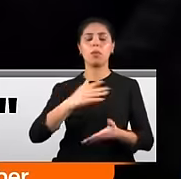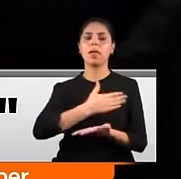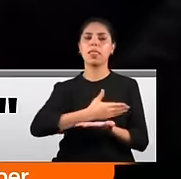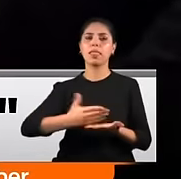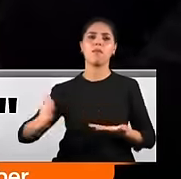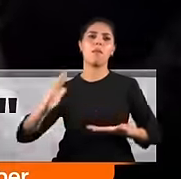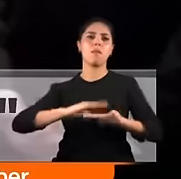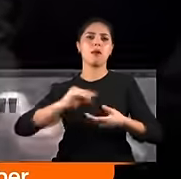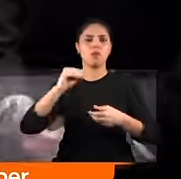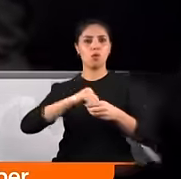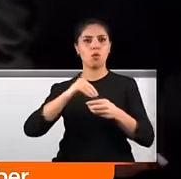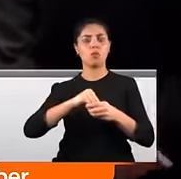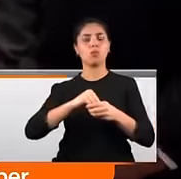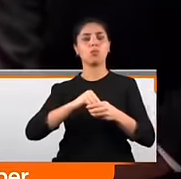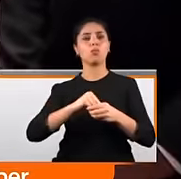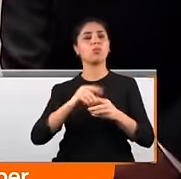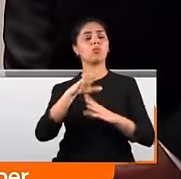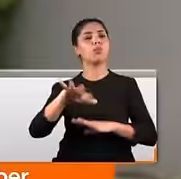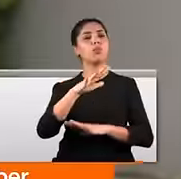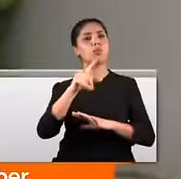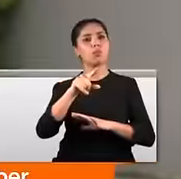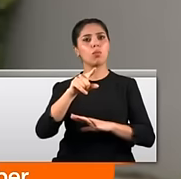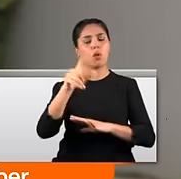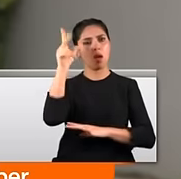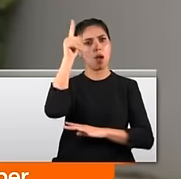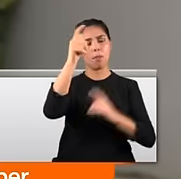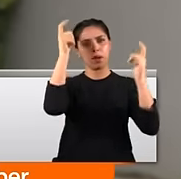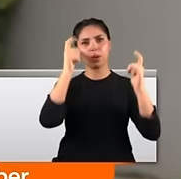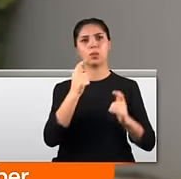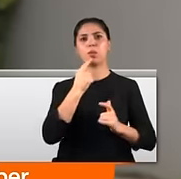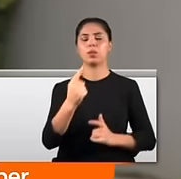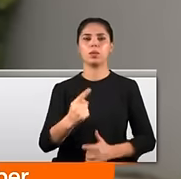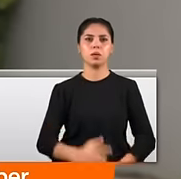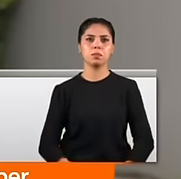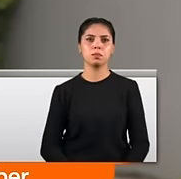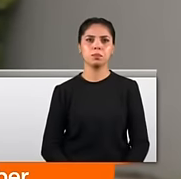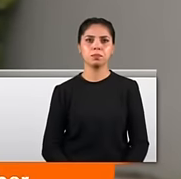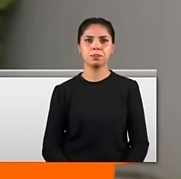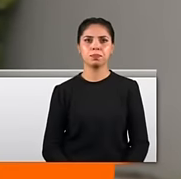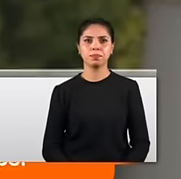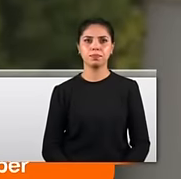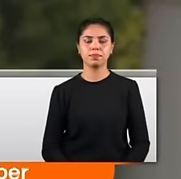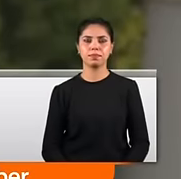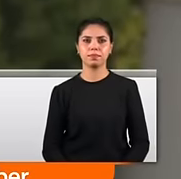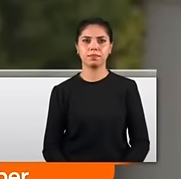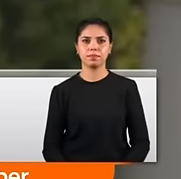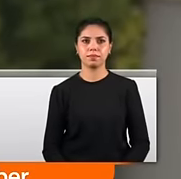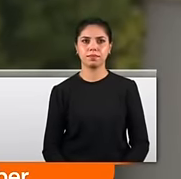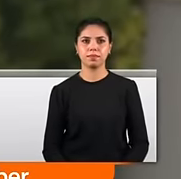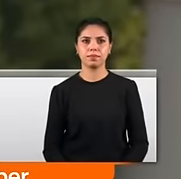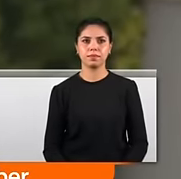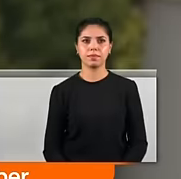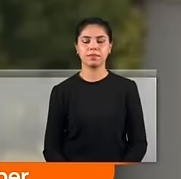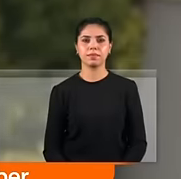sağlanması ABD'nin tarihi sorumluluğudur diye ekledi. İsrail'den bu noktada iyi niyet beklemek mümkün değil. Şu anda